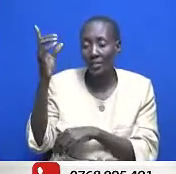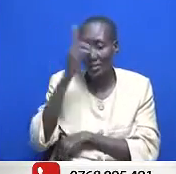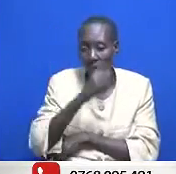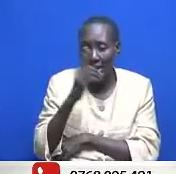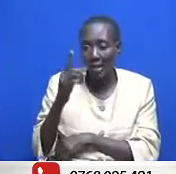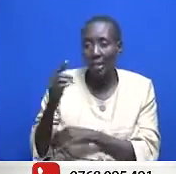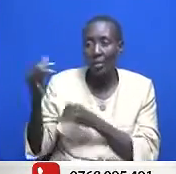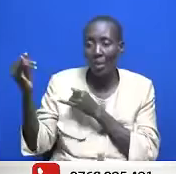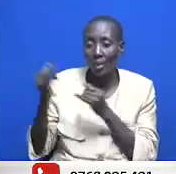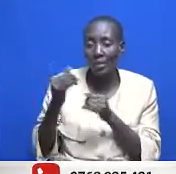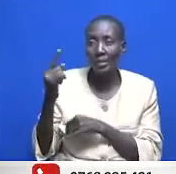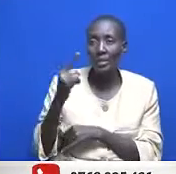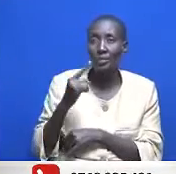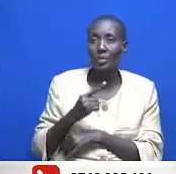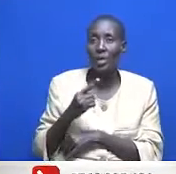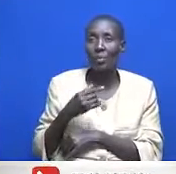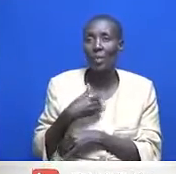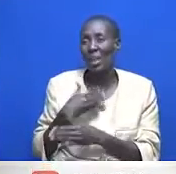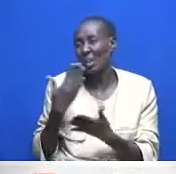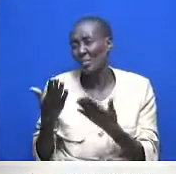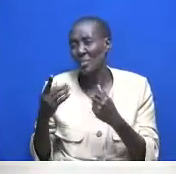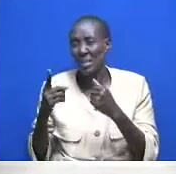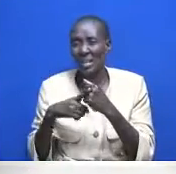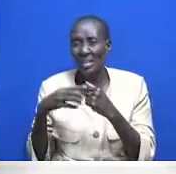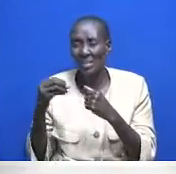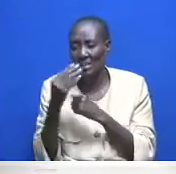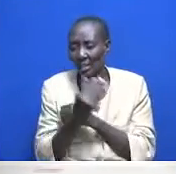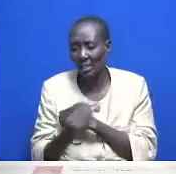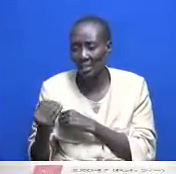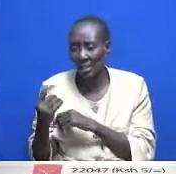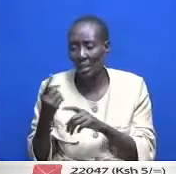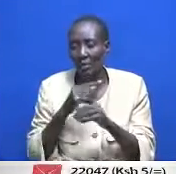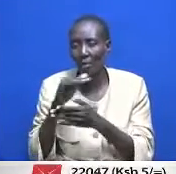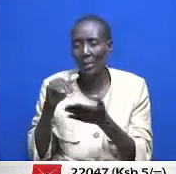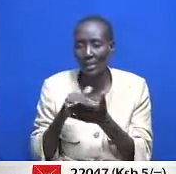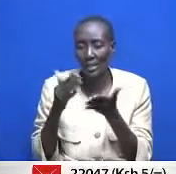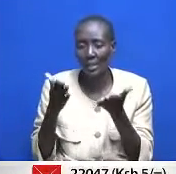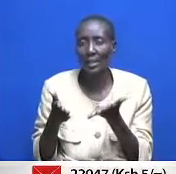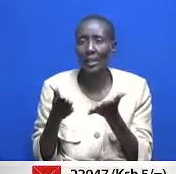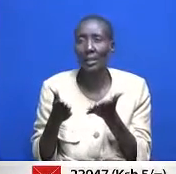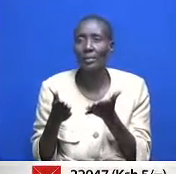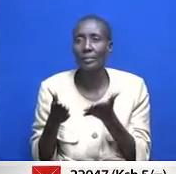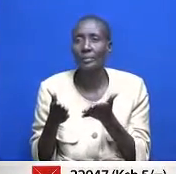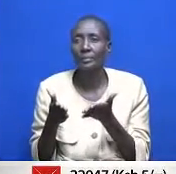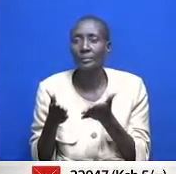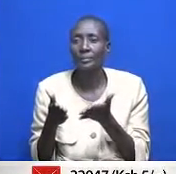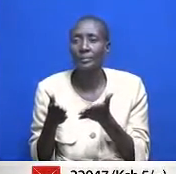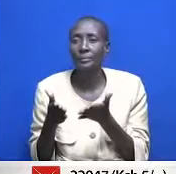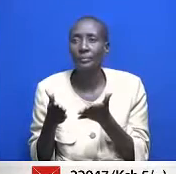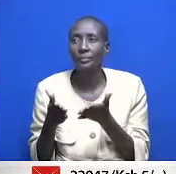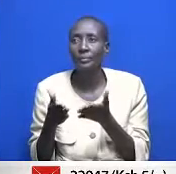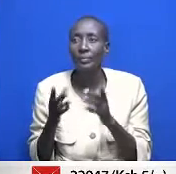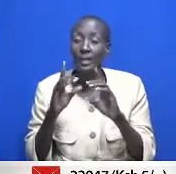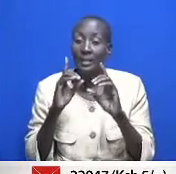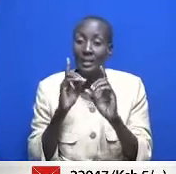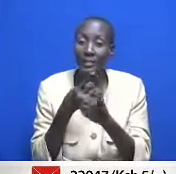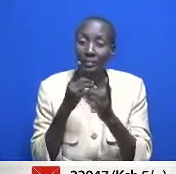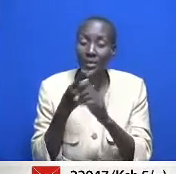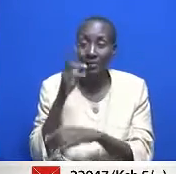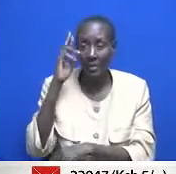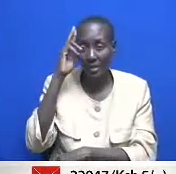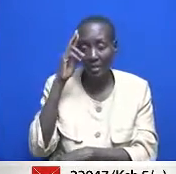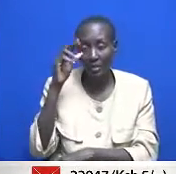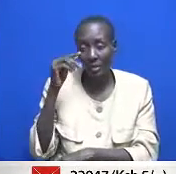camp, we had about 60 kids from the center that all joined. And you know, it was because of different reasons. You know, some because